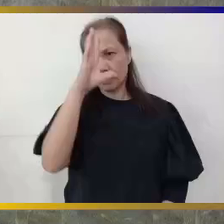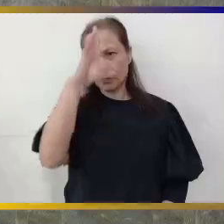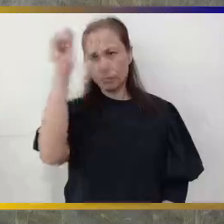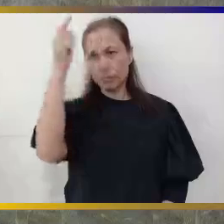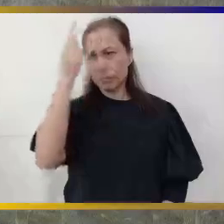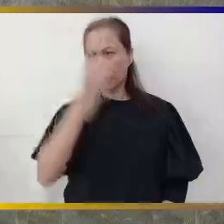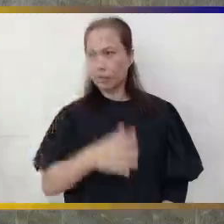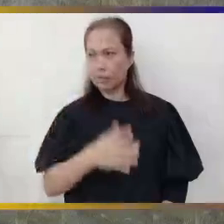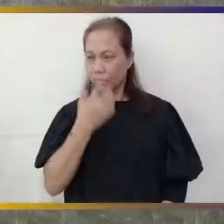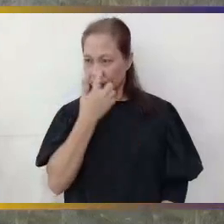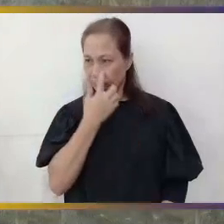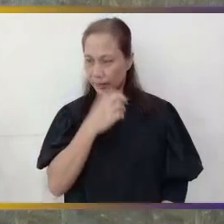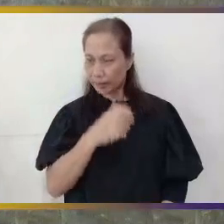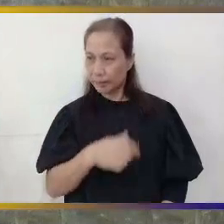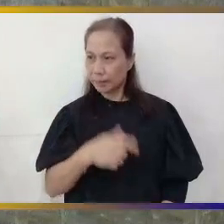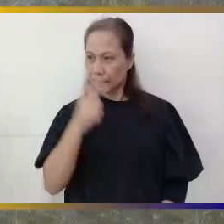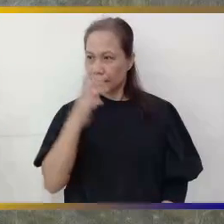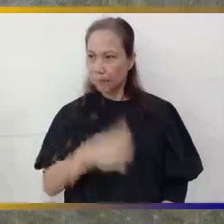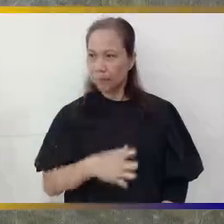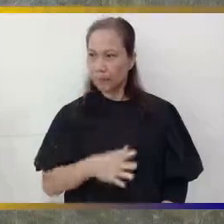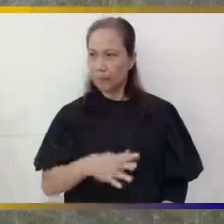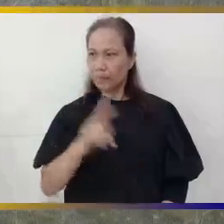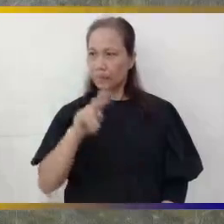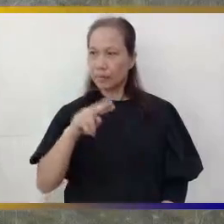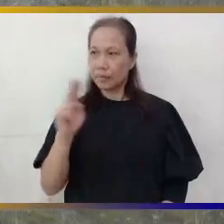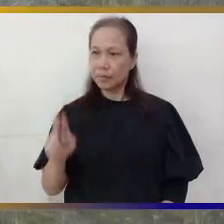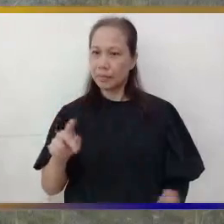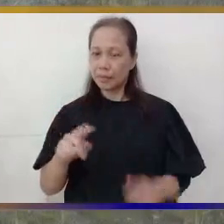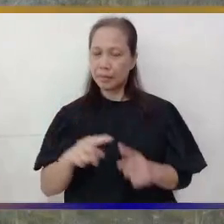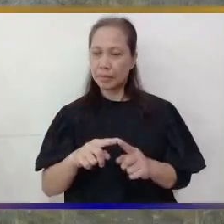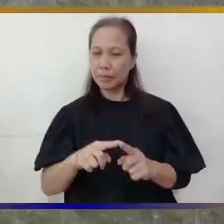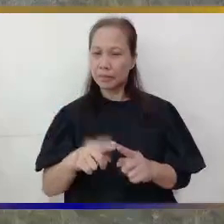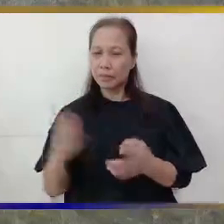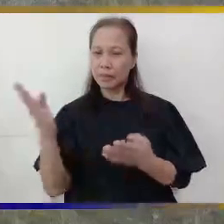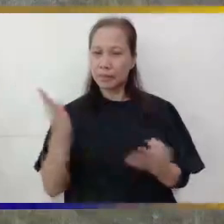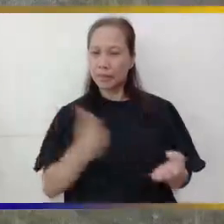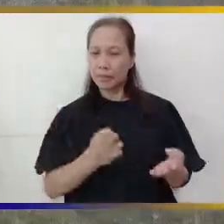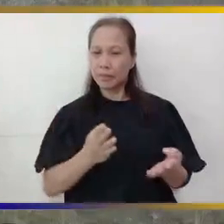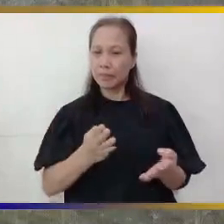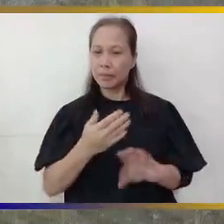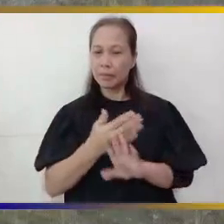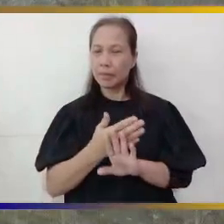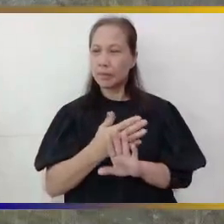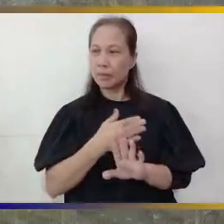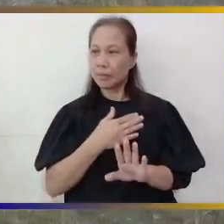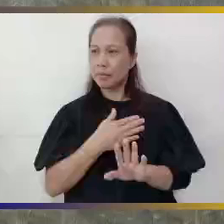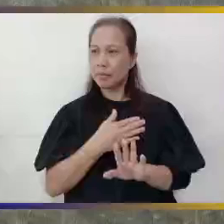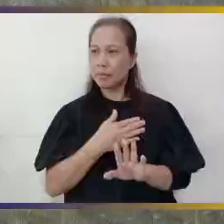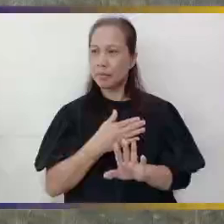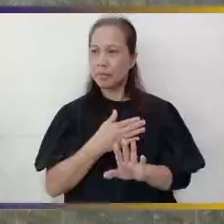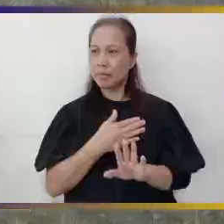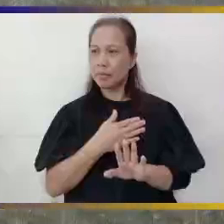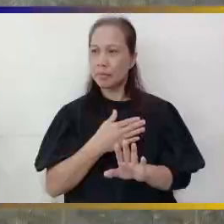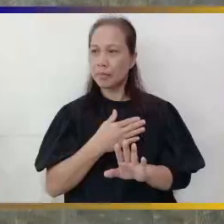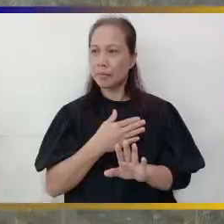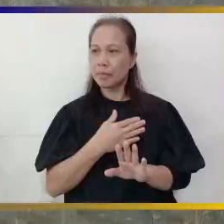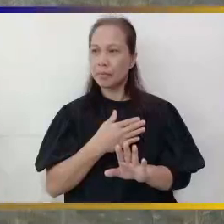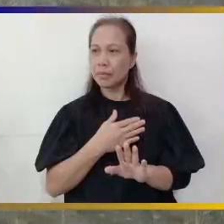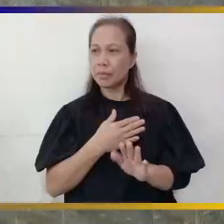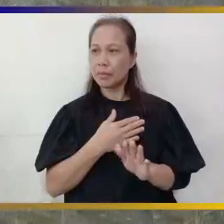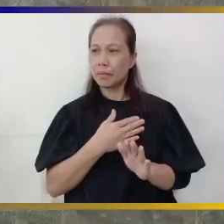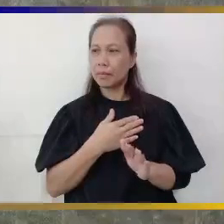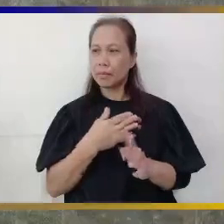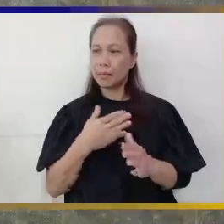understand that God needs to Uh bring them back sa pinakang pinakang